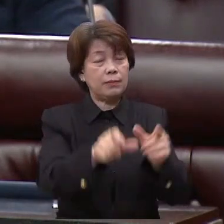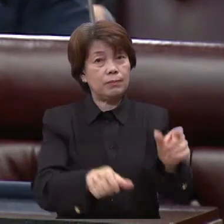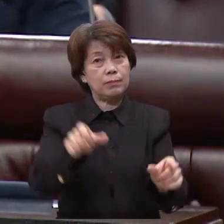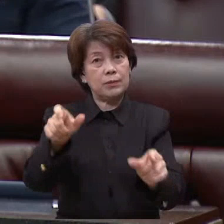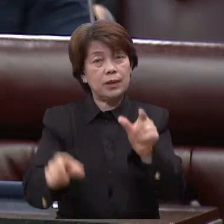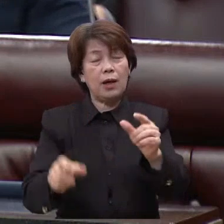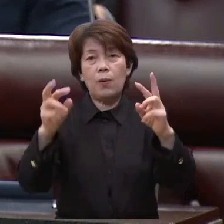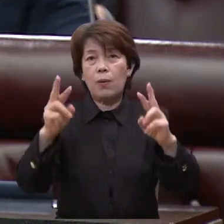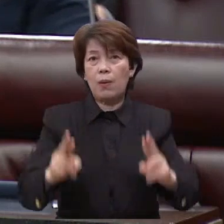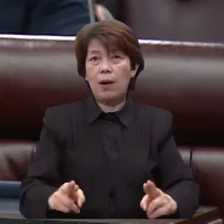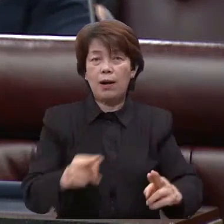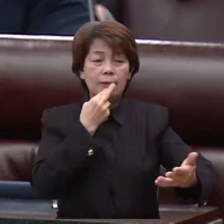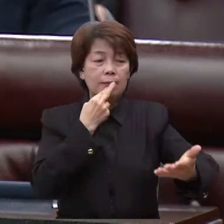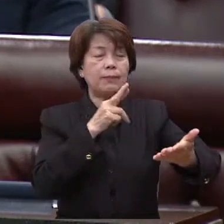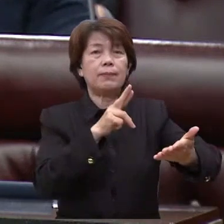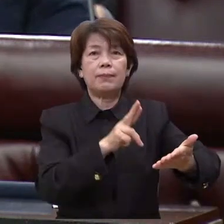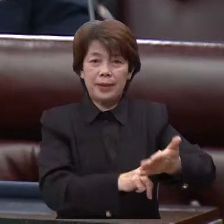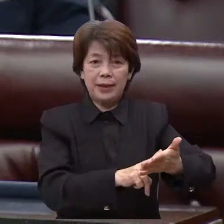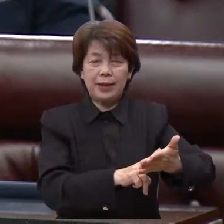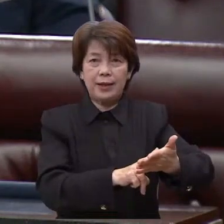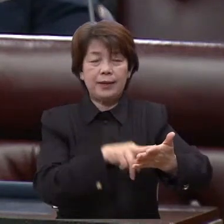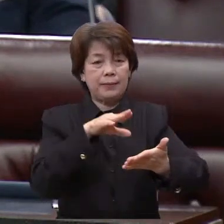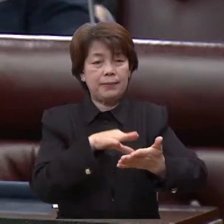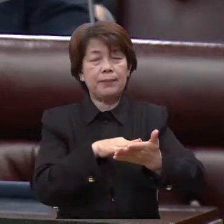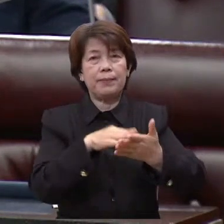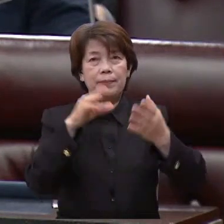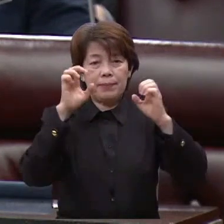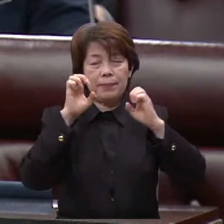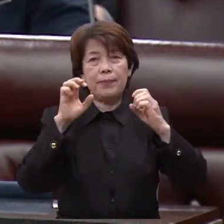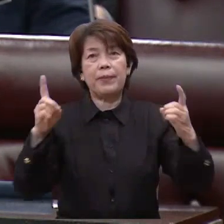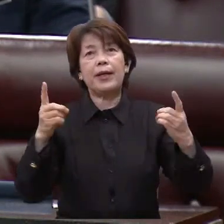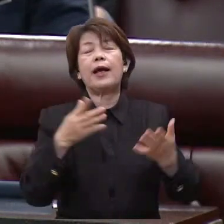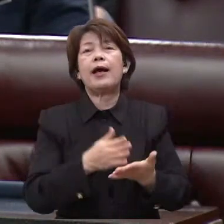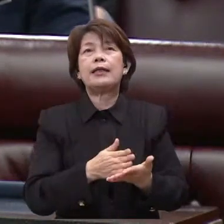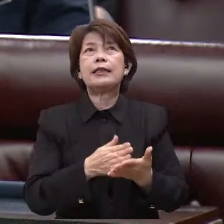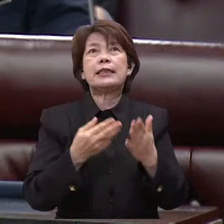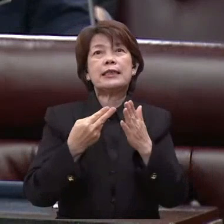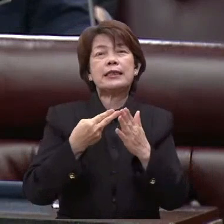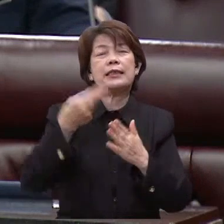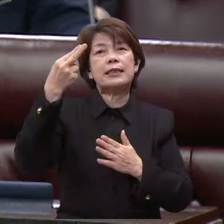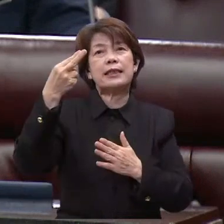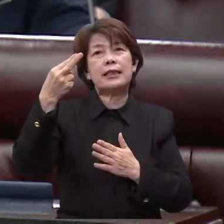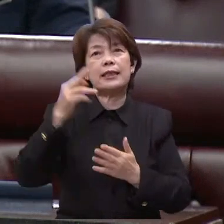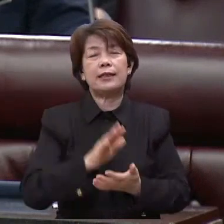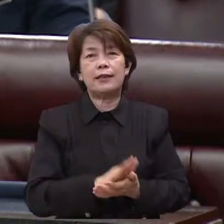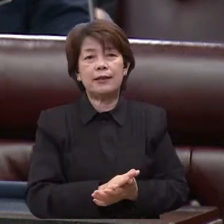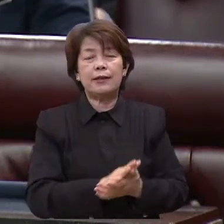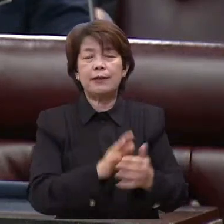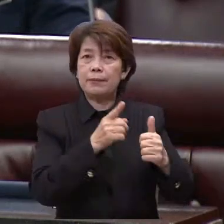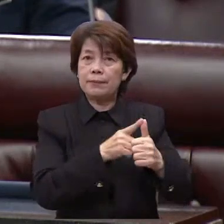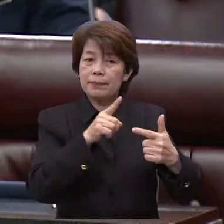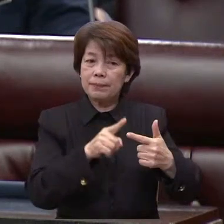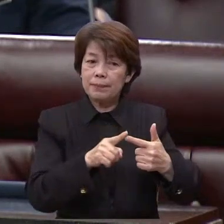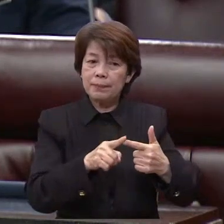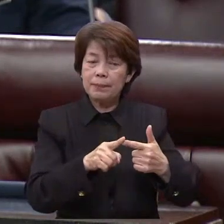data daripada Kementerian Pendidikan Malaysia kementerian pendidikan tinggi dan berbadan dan